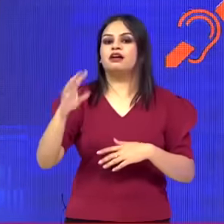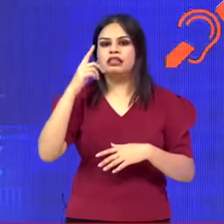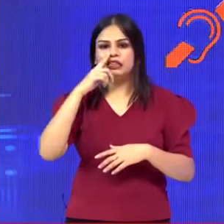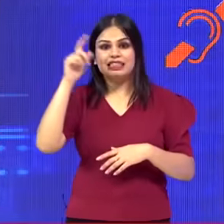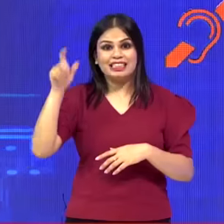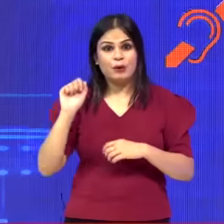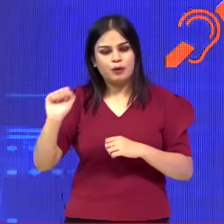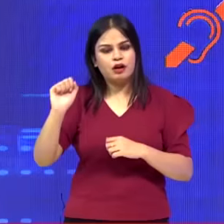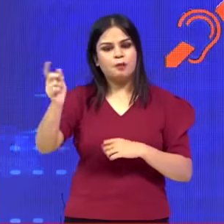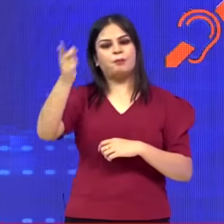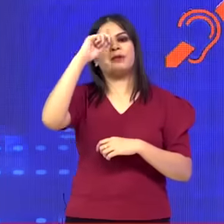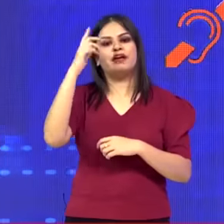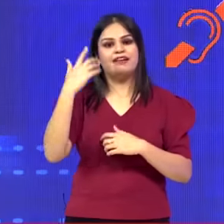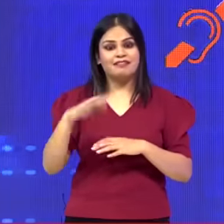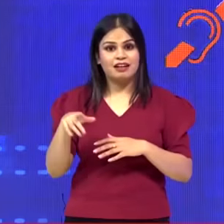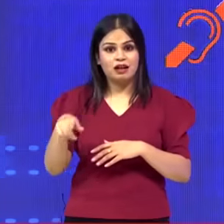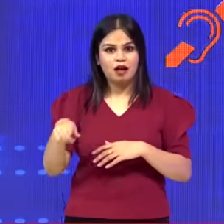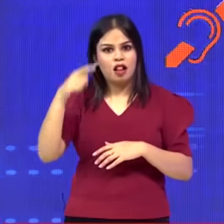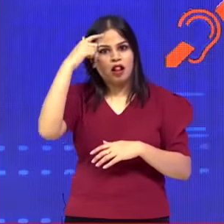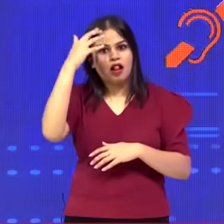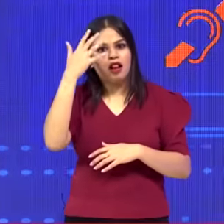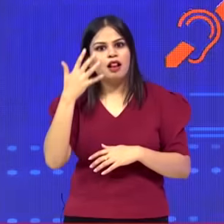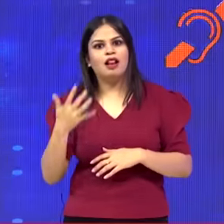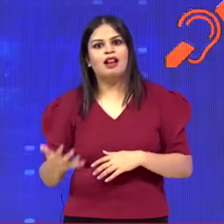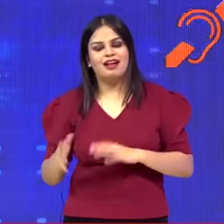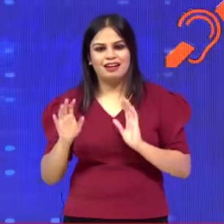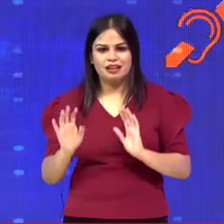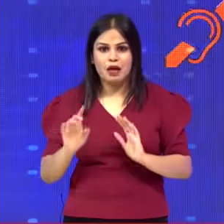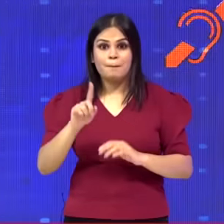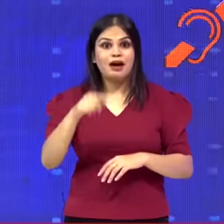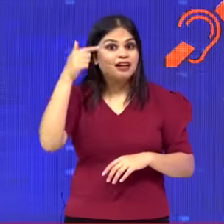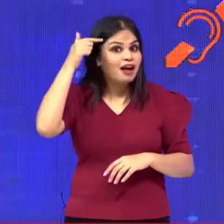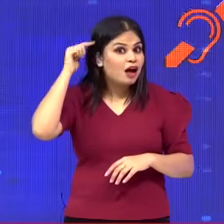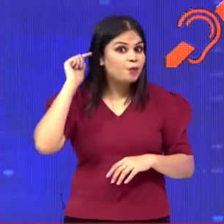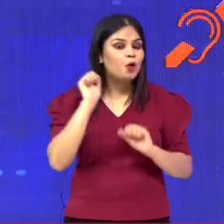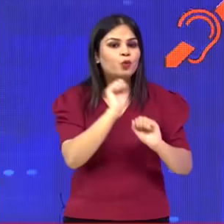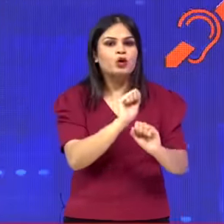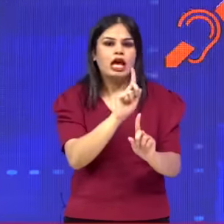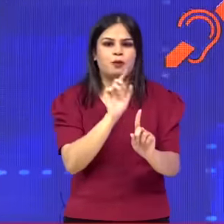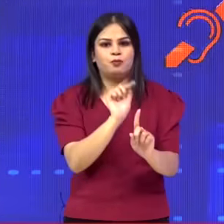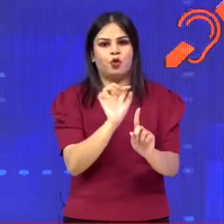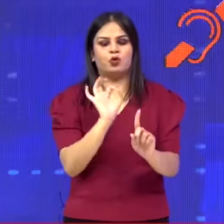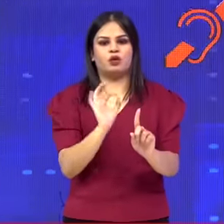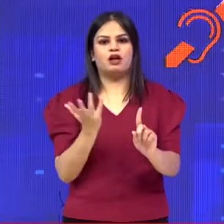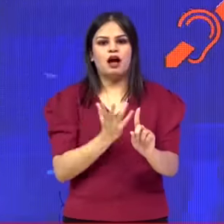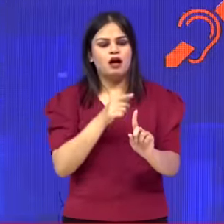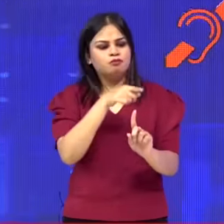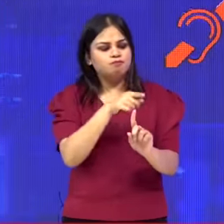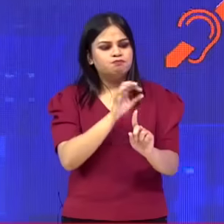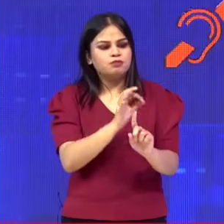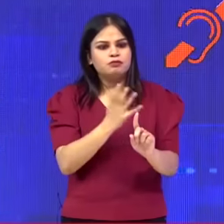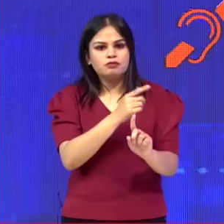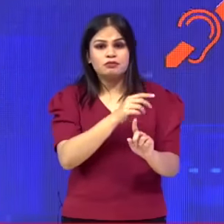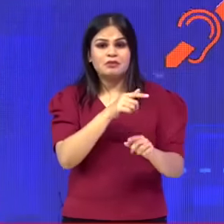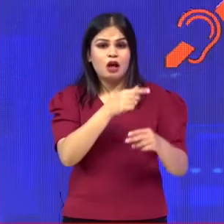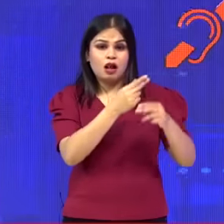के माथे पर लगा और खून निकलना शुरू हुआ। लेकिन आमिर खान का एक बहुत अच्छा, आमिर खान के बहुत अच्छे अच्छे किस्से जो मैं